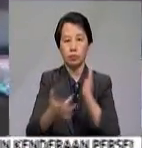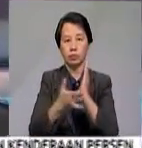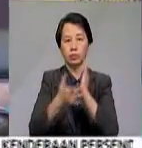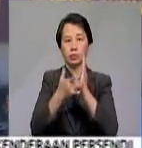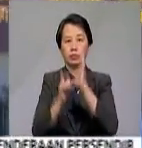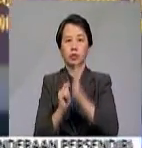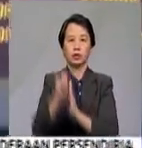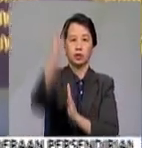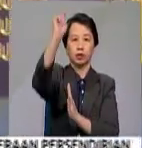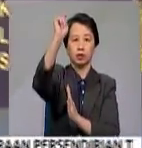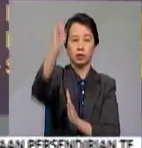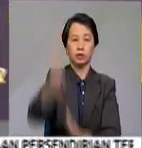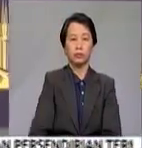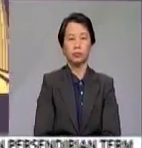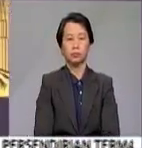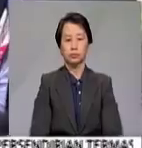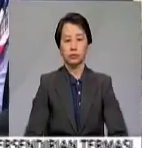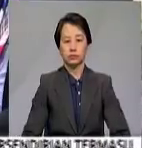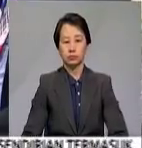tinggi.